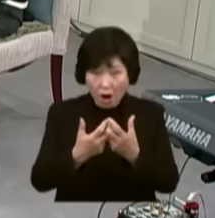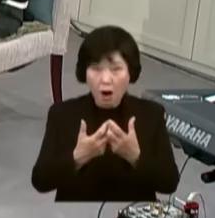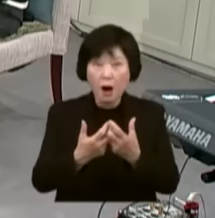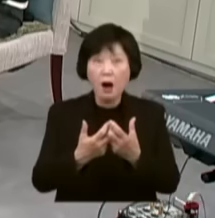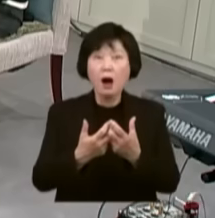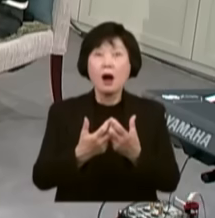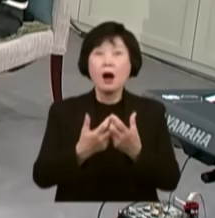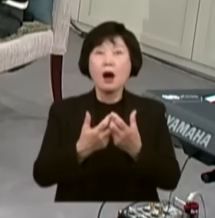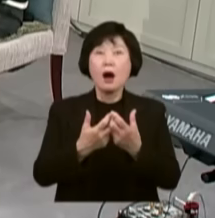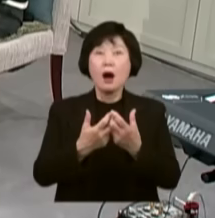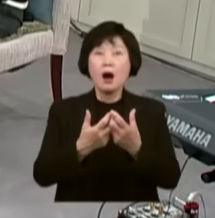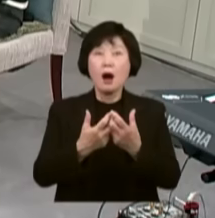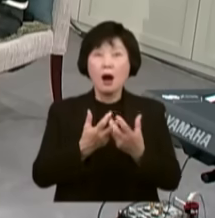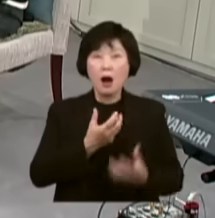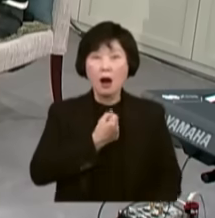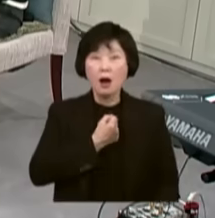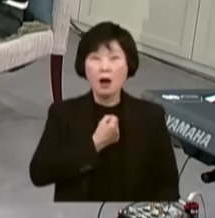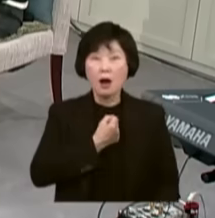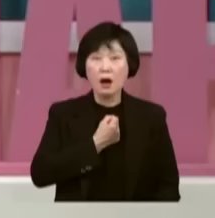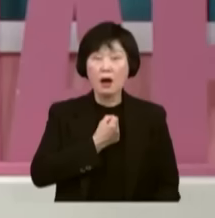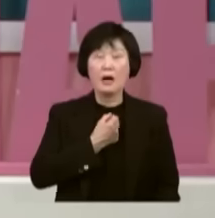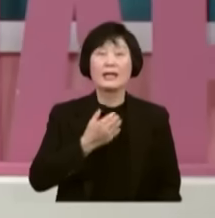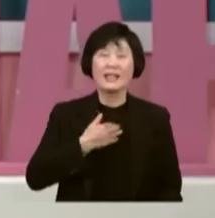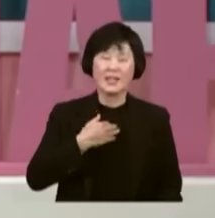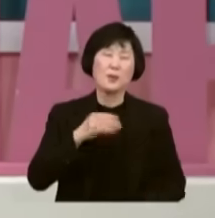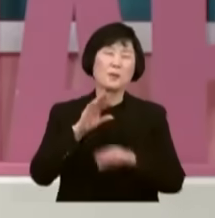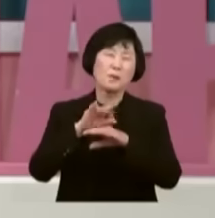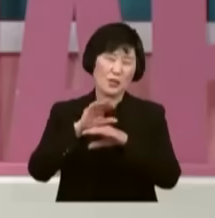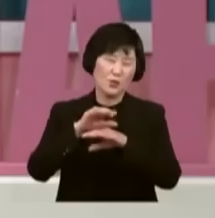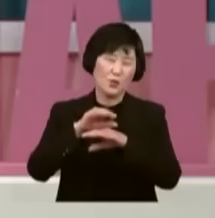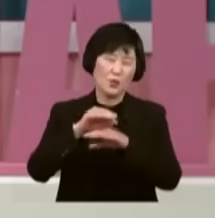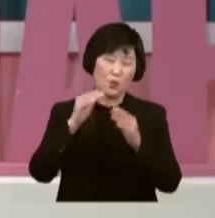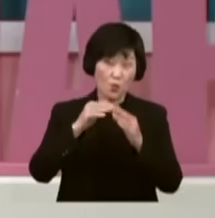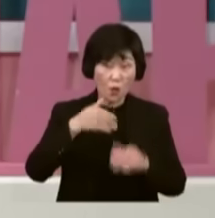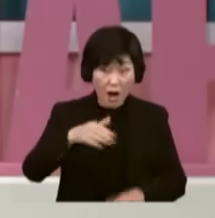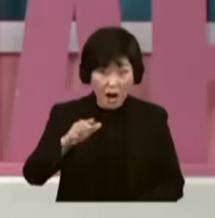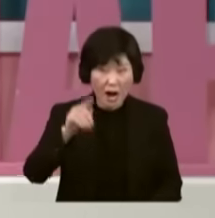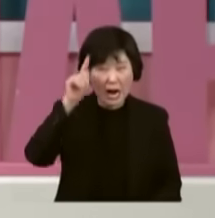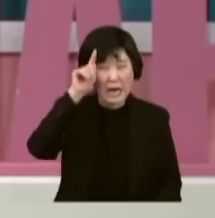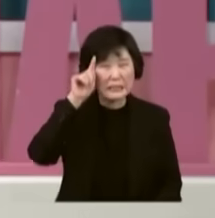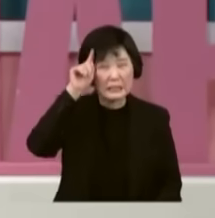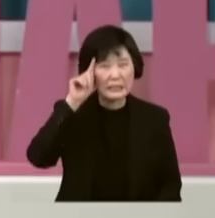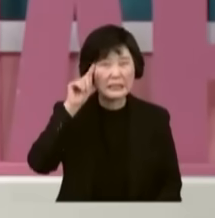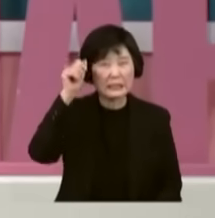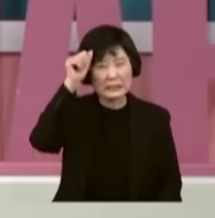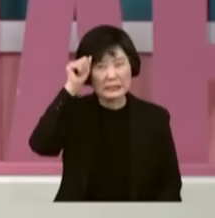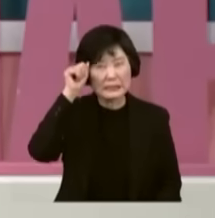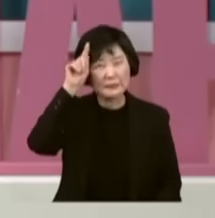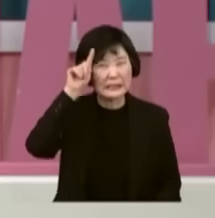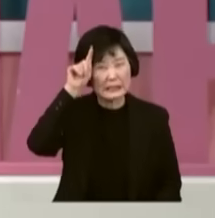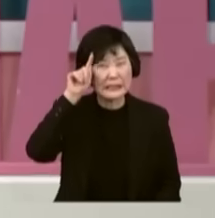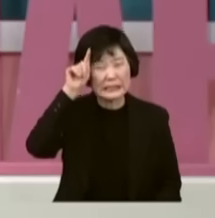내가 팍 꺾어진 거야. 왜? 네, 네. 나는 방송국 나가서 어울리다 보면은 그 스트레스를 잊어버릴 수 있지만 네. 아내는